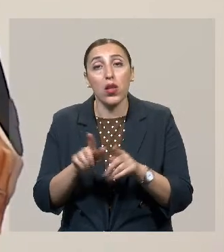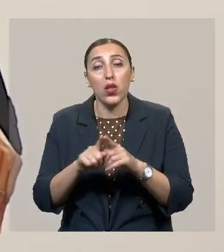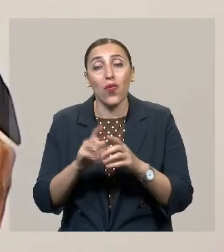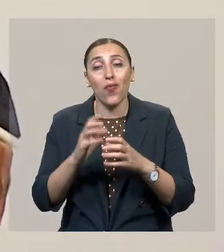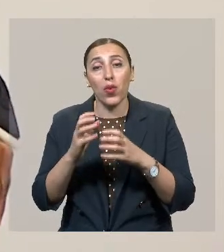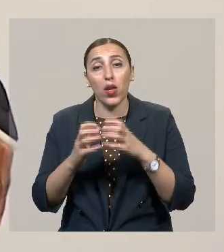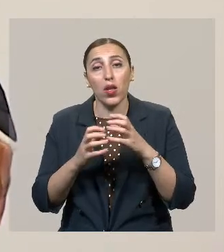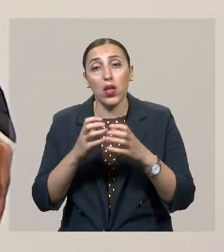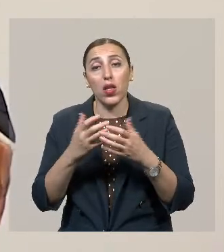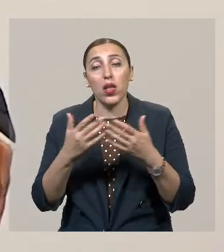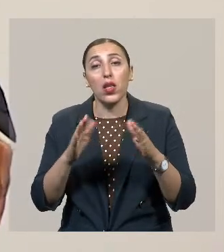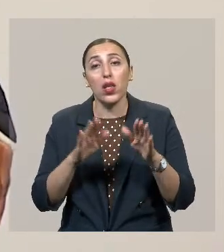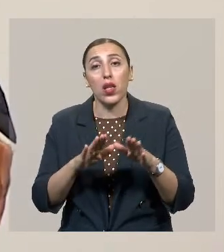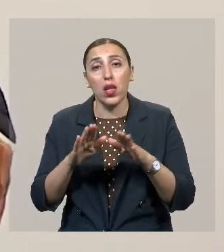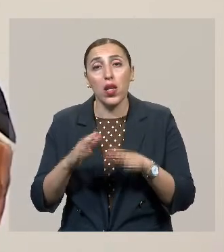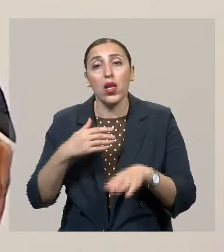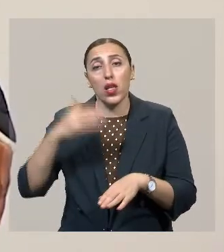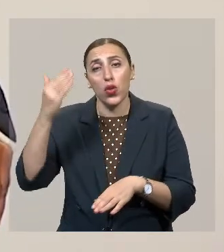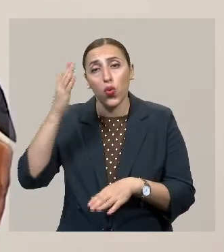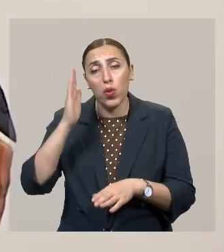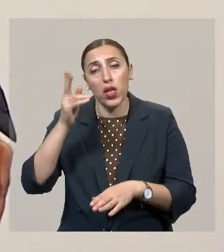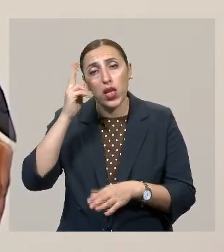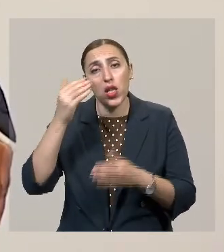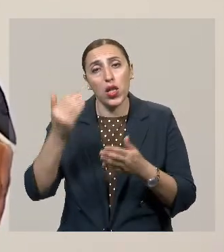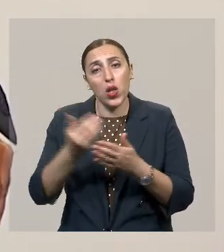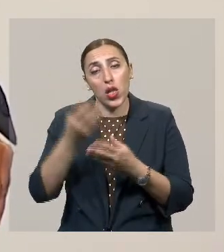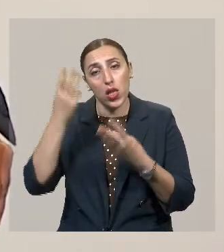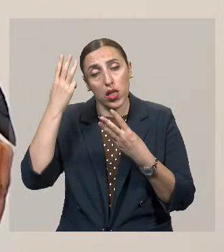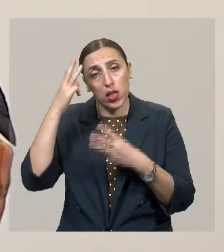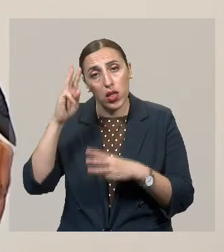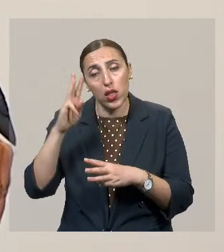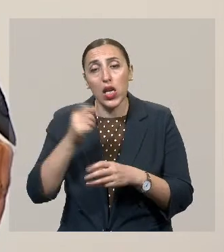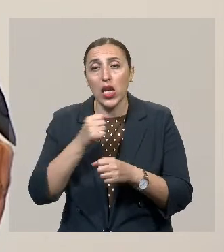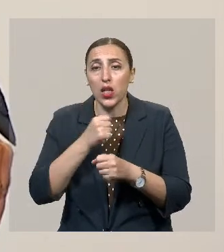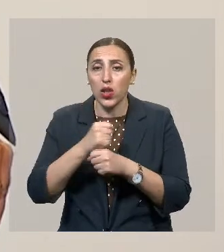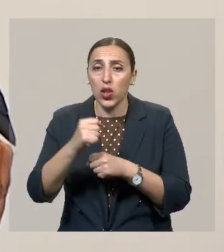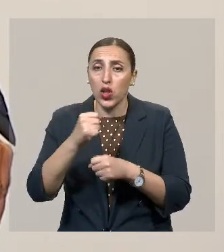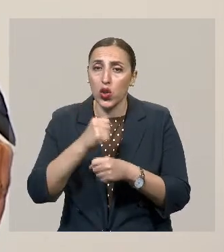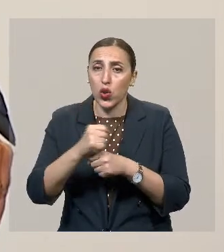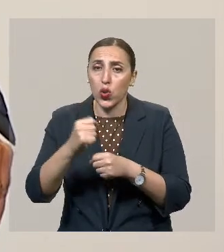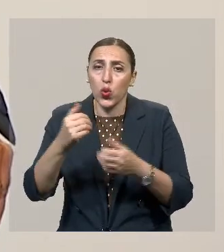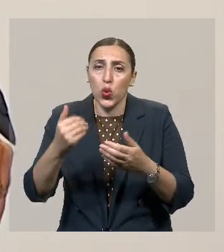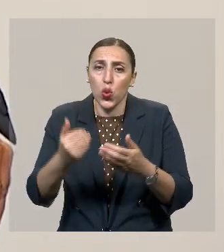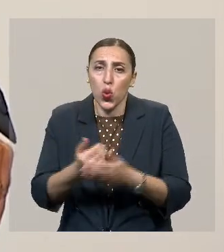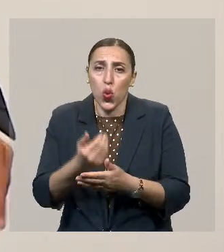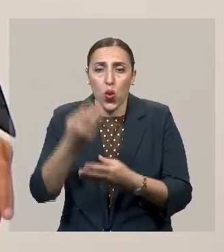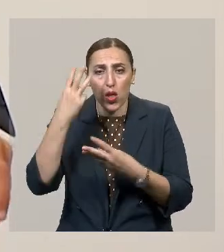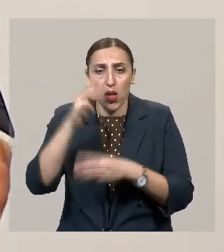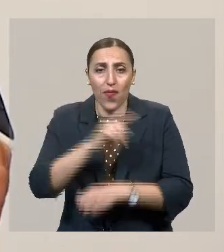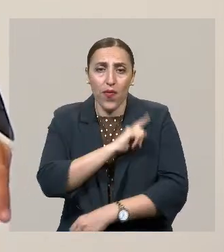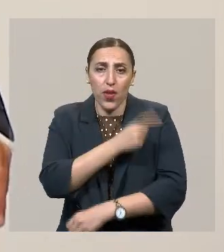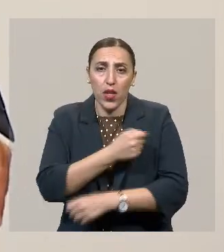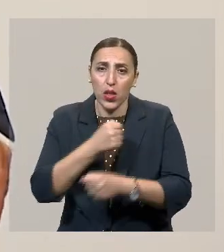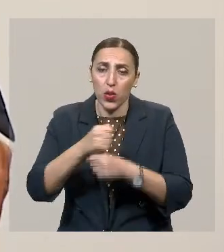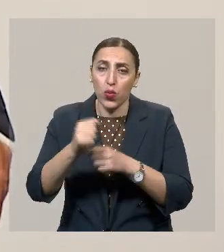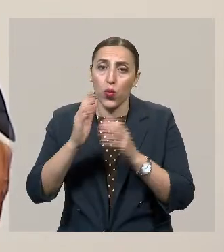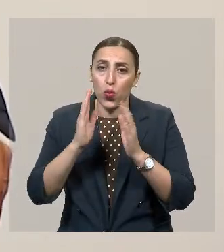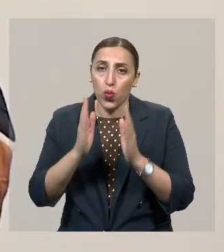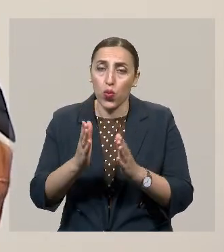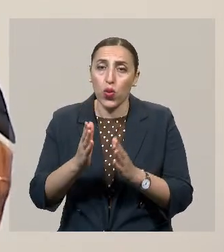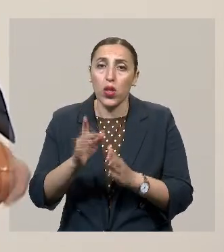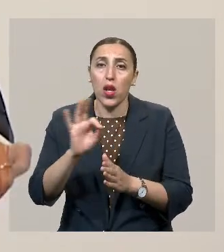միջազգային ասպարեզում։ Հանդես ենք գալու դիվանագիտական նոր նախաձեռնությամբ ճնշումն ուժեղացնելու նպատակով, դիմելով ֆրանսիացի